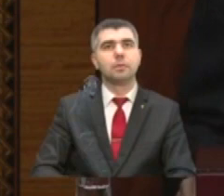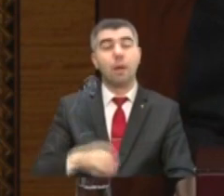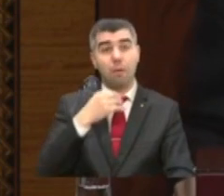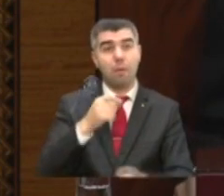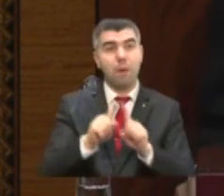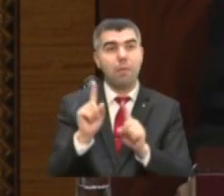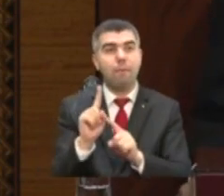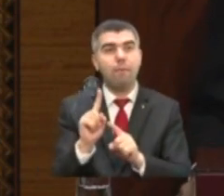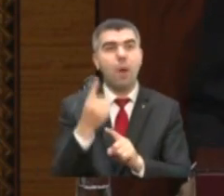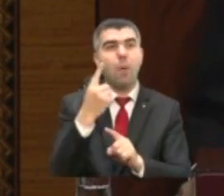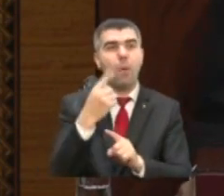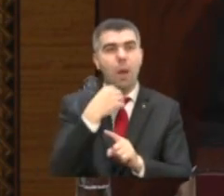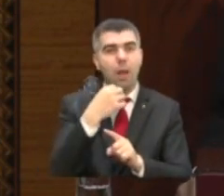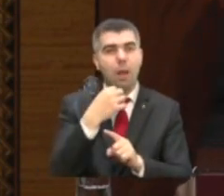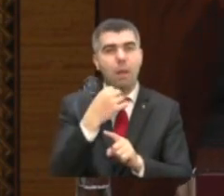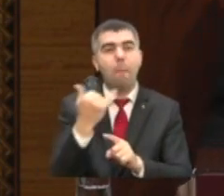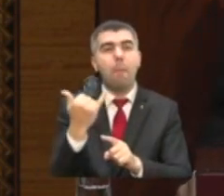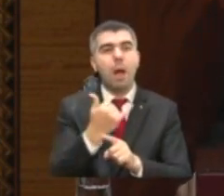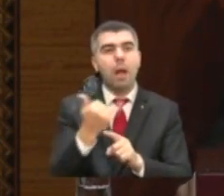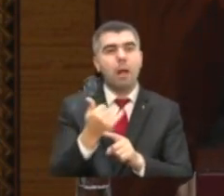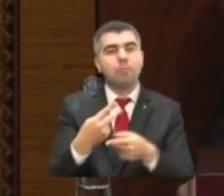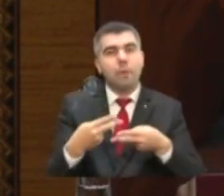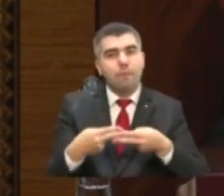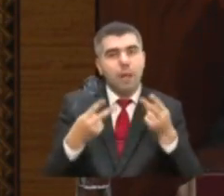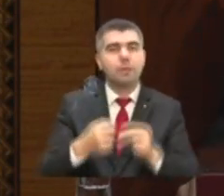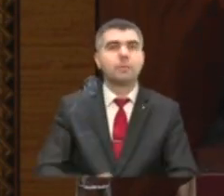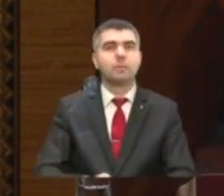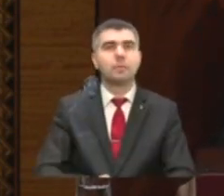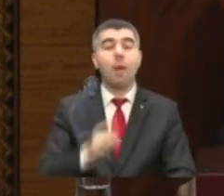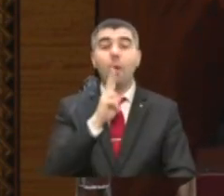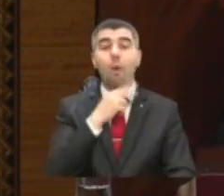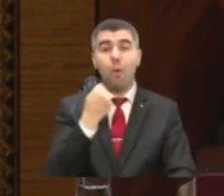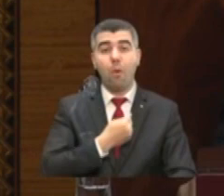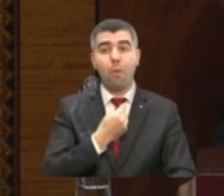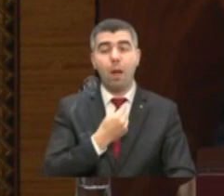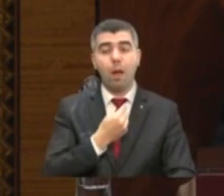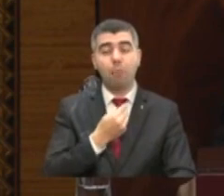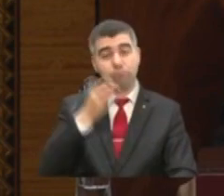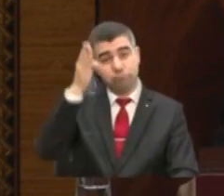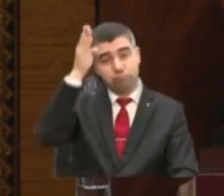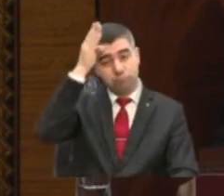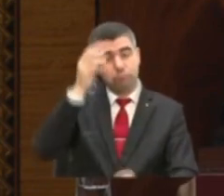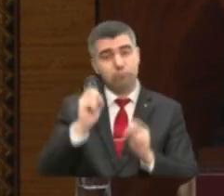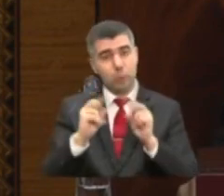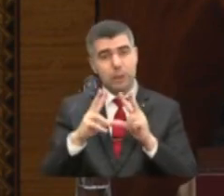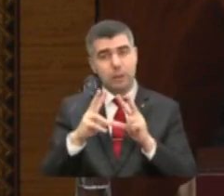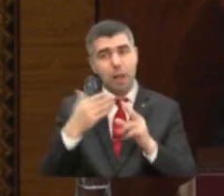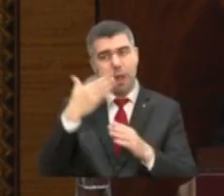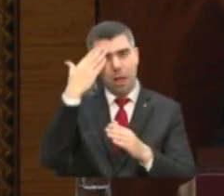أؤكد في البداية بأن الحكومة واعية بالخصائص